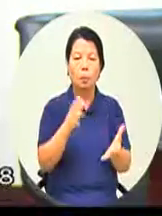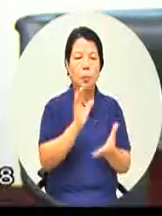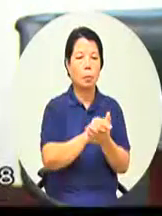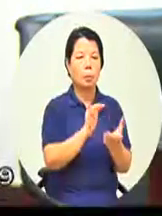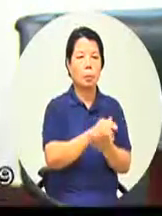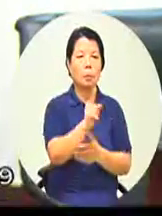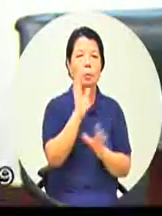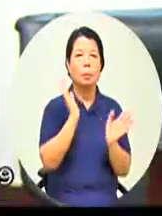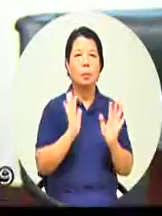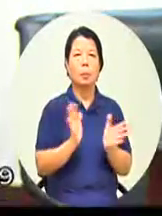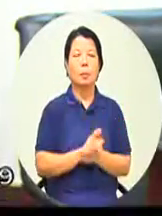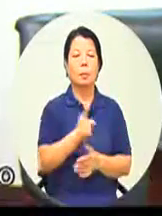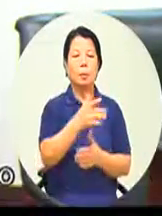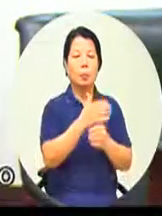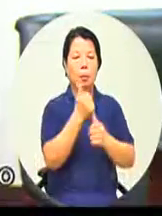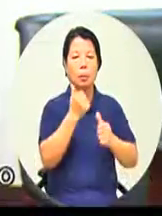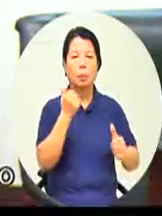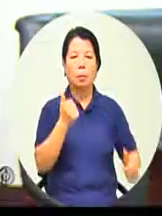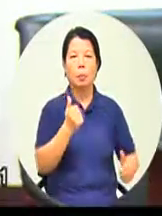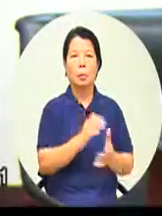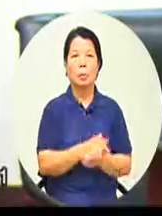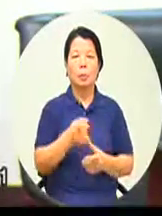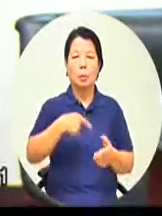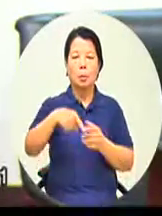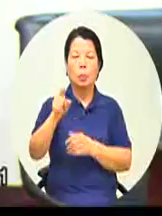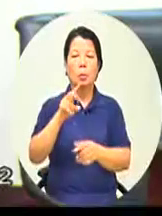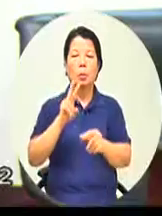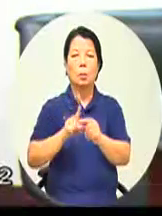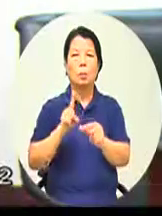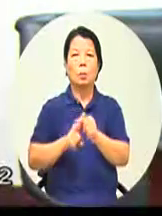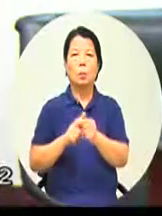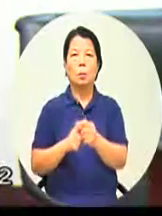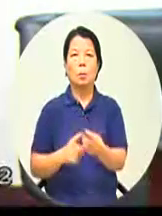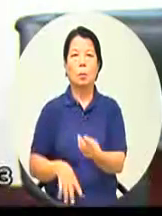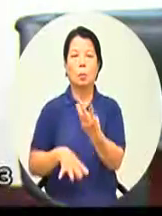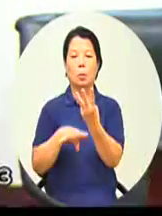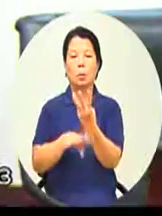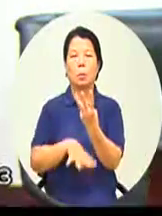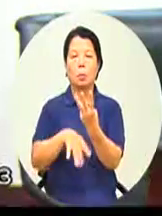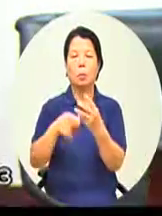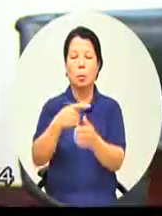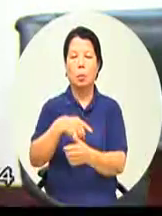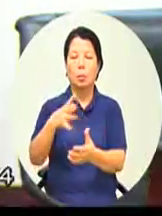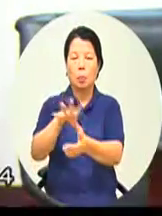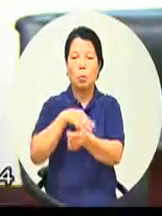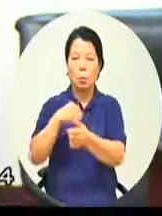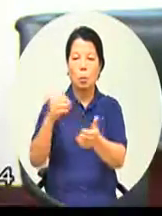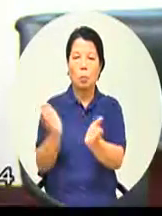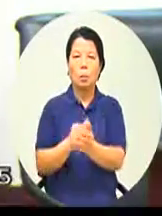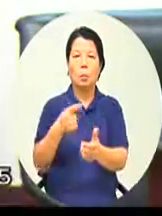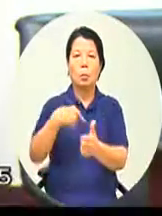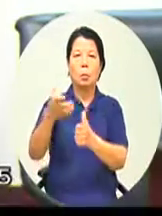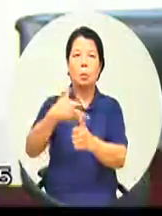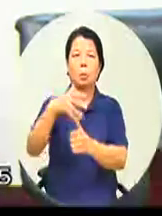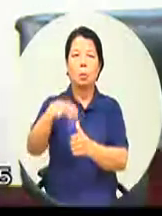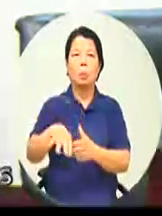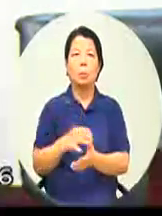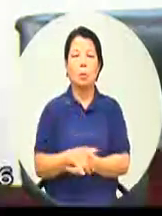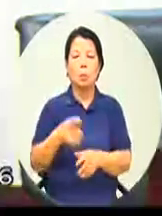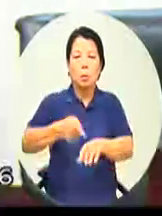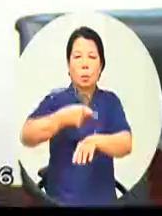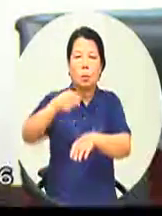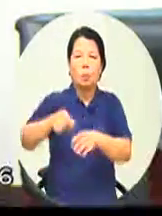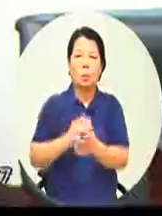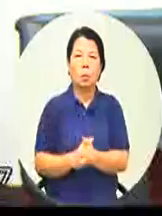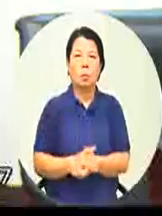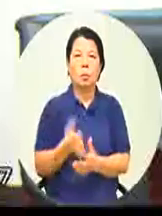子的孙子去在中仑国小学的华德福教育，但是他从那一种